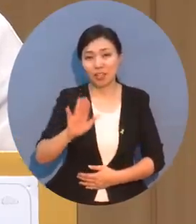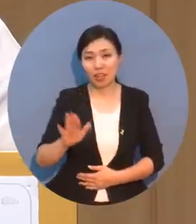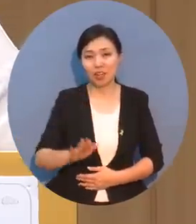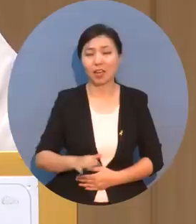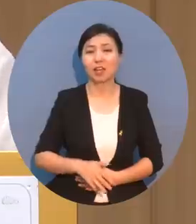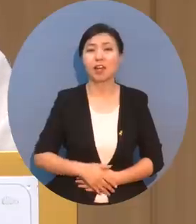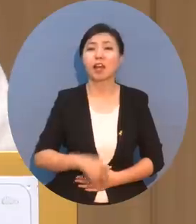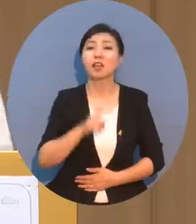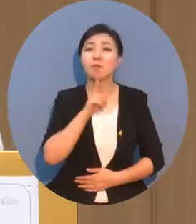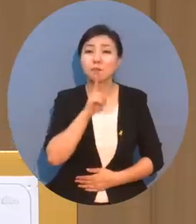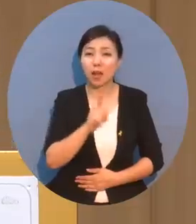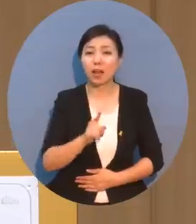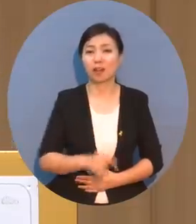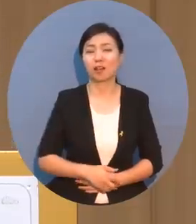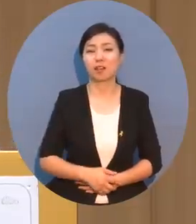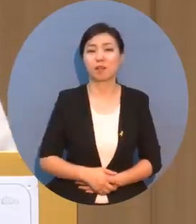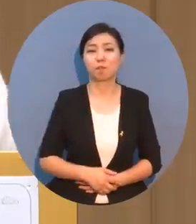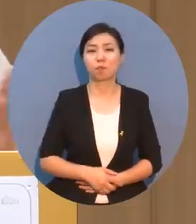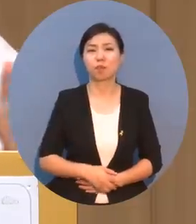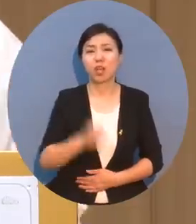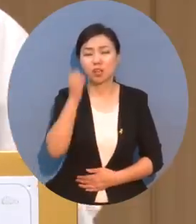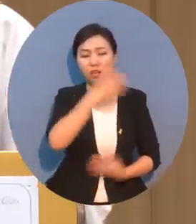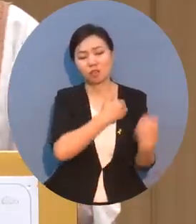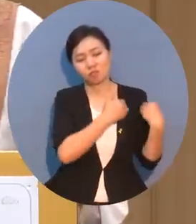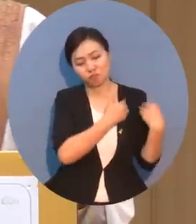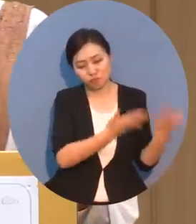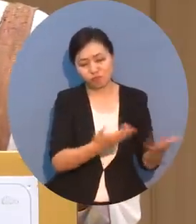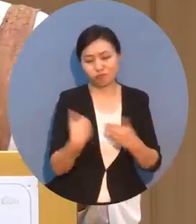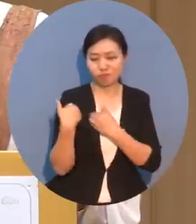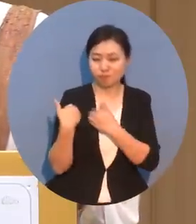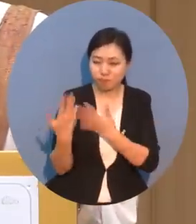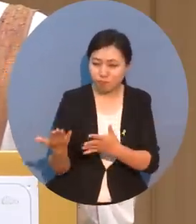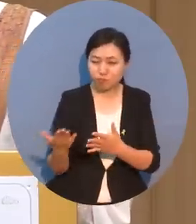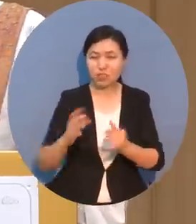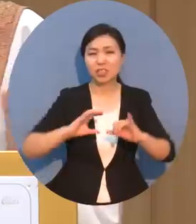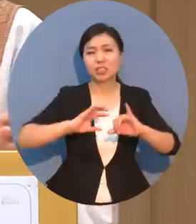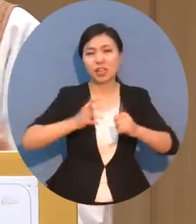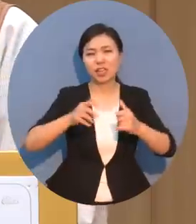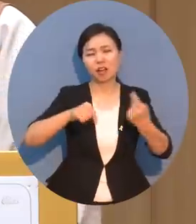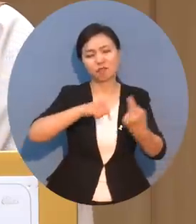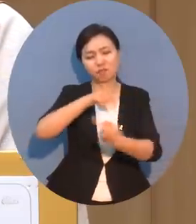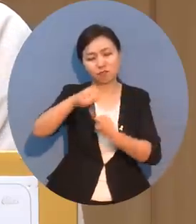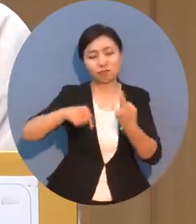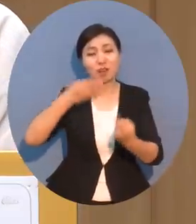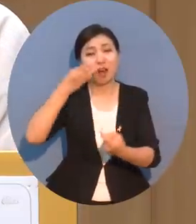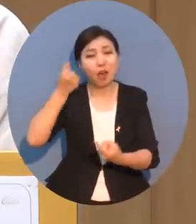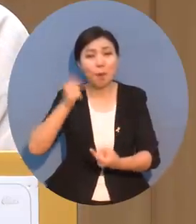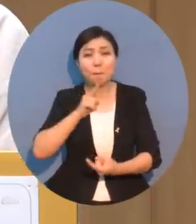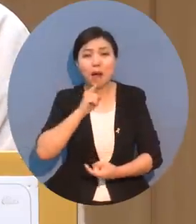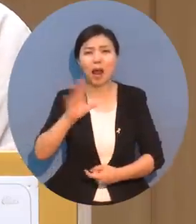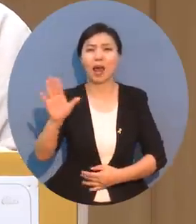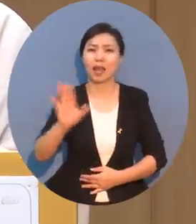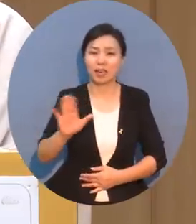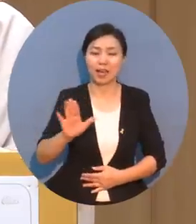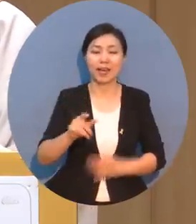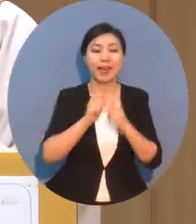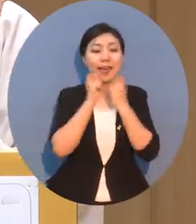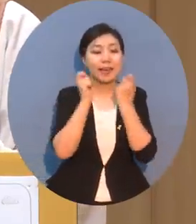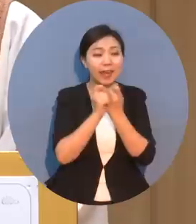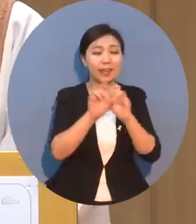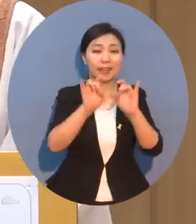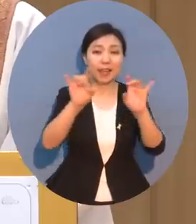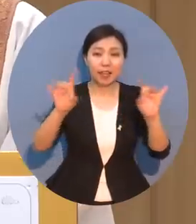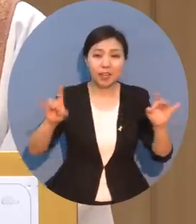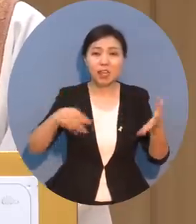그런 거지. 딴 얘기가 아니에요. 예. 그럼 가만히 버려 둬라. 다 세상이 잘 돌아가니까 놔둬라. 이런 얘기가 아니에요. 각자